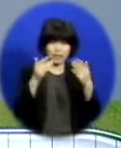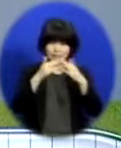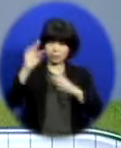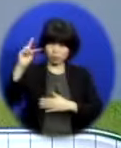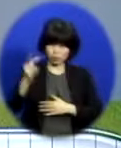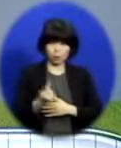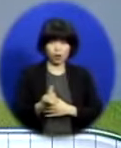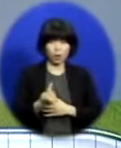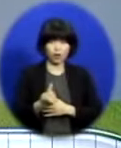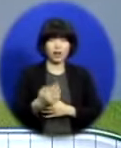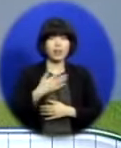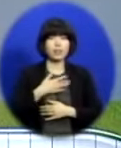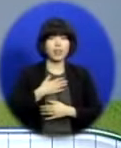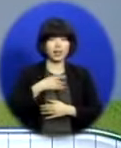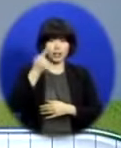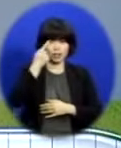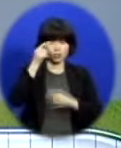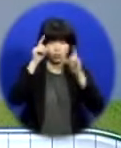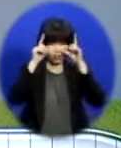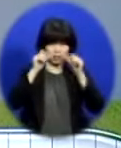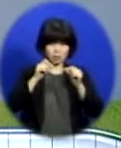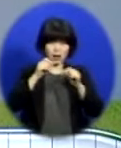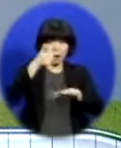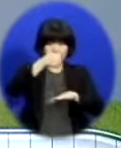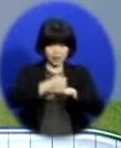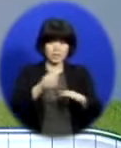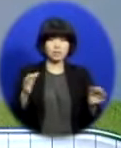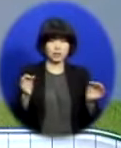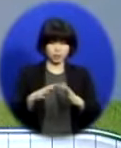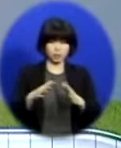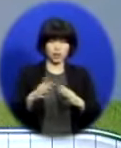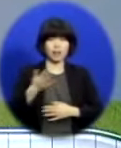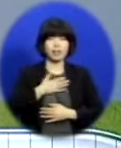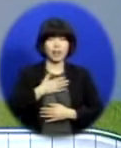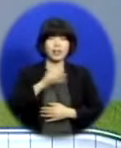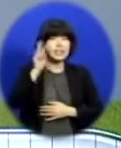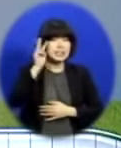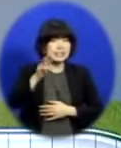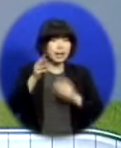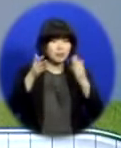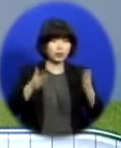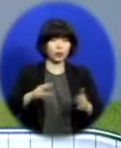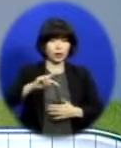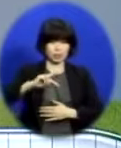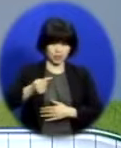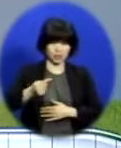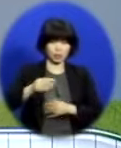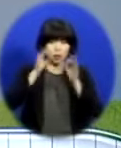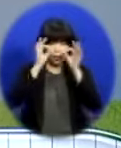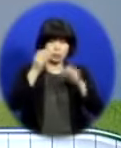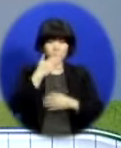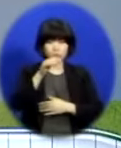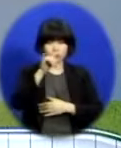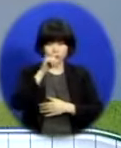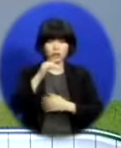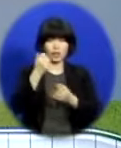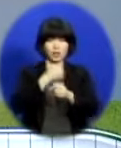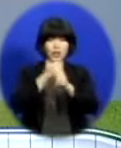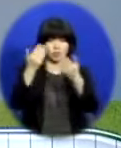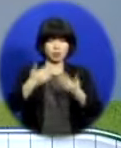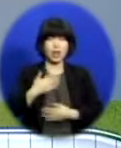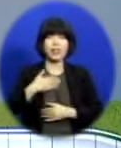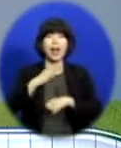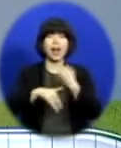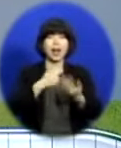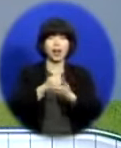돌아와 내가 눈을 감아야 할 마지막 순간에 나를 3일 동안만이라도 볼 수 있게 해주신 나의